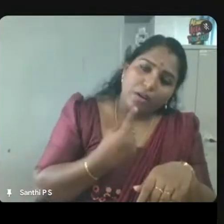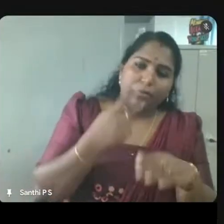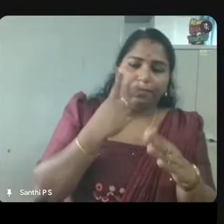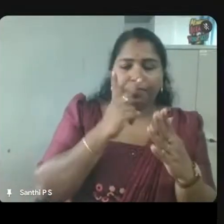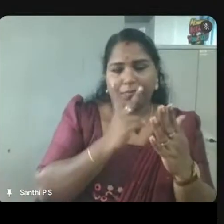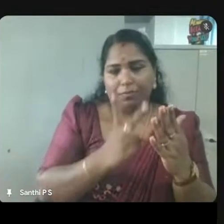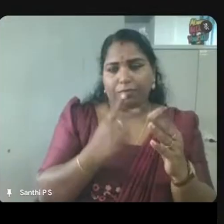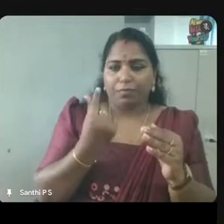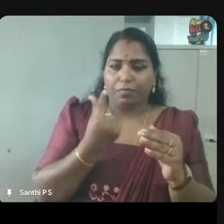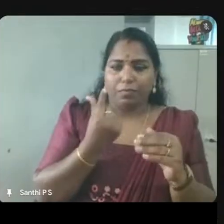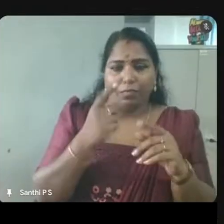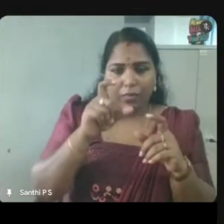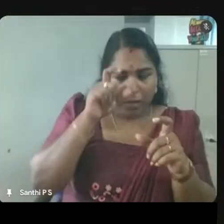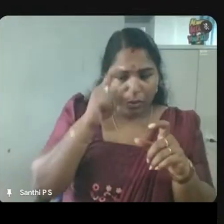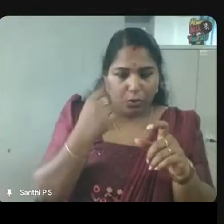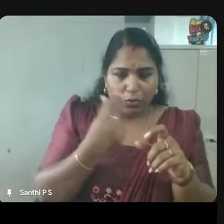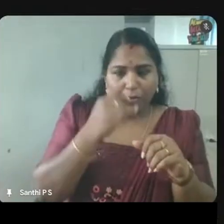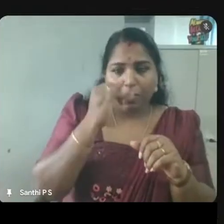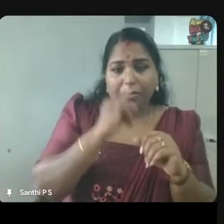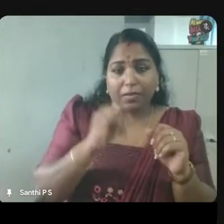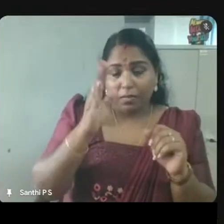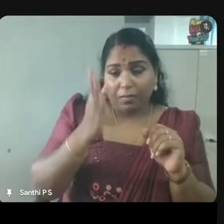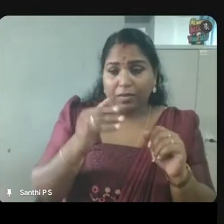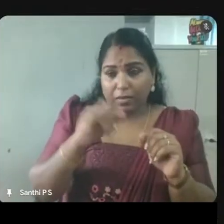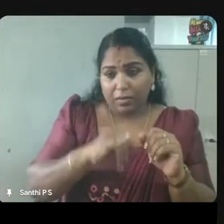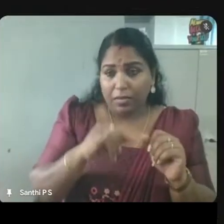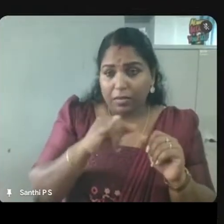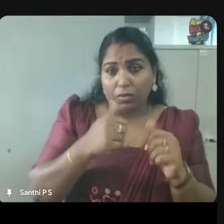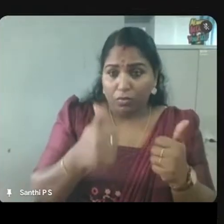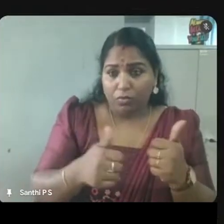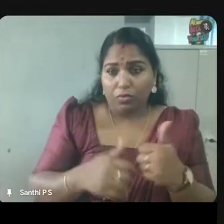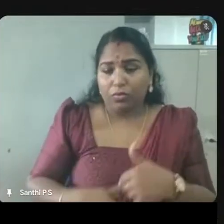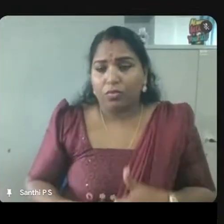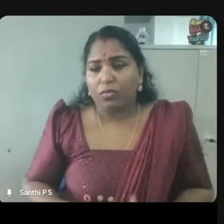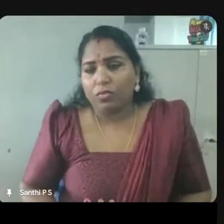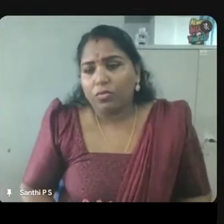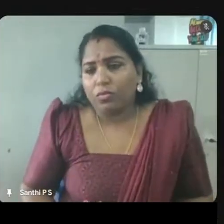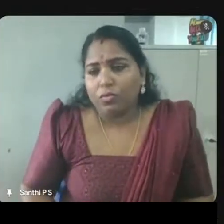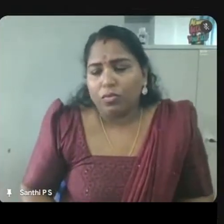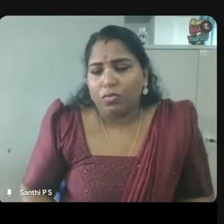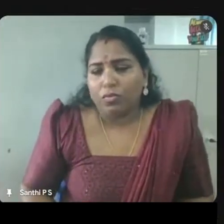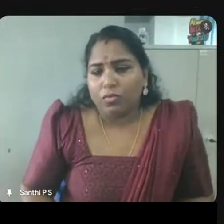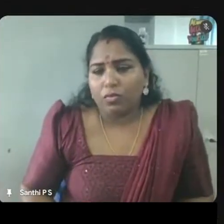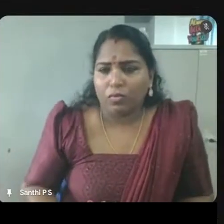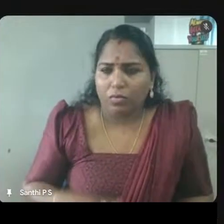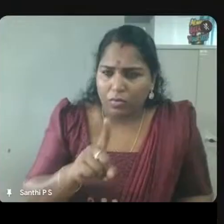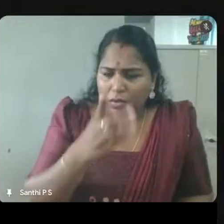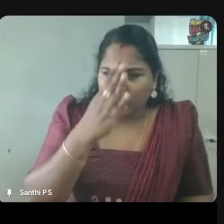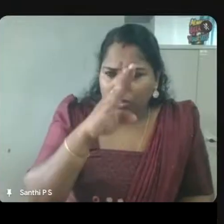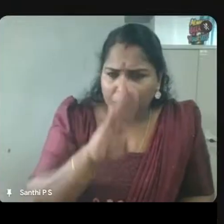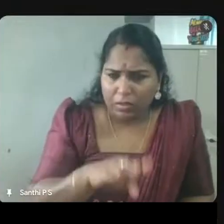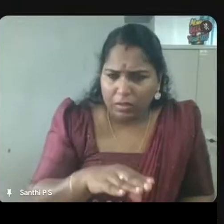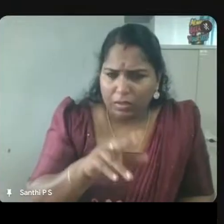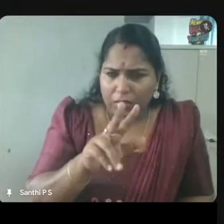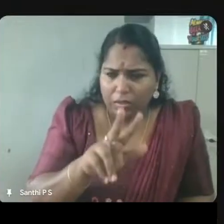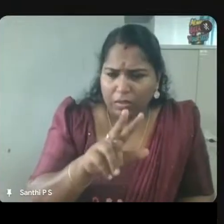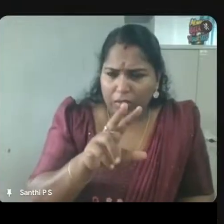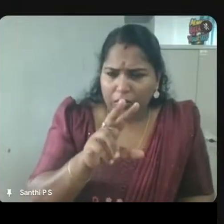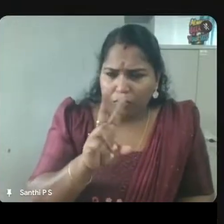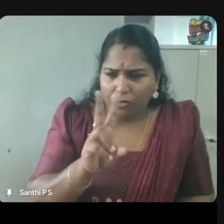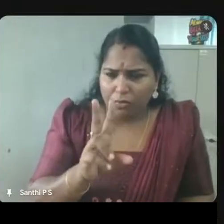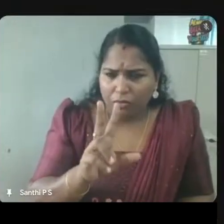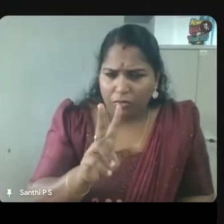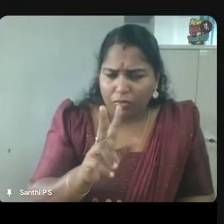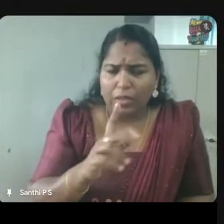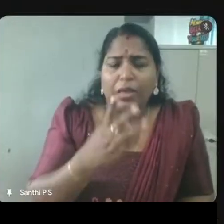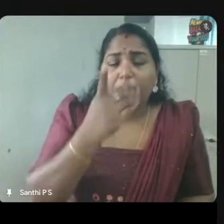6/6 വിഷൻ ആഫ്റ്റർ കാറ്ററാക്ട്. 1983 മുതൽ 82 മുതൽ ഗ്ലാസ് ഉപയോഗിക്കാം. അത് നമ്മൾ കാറ്ററാക്ട്